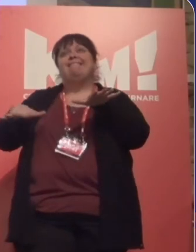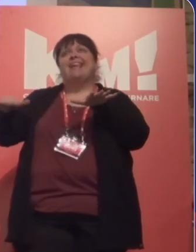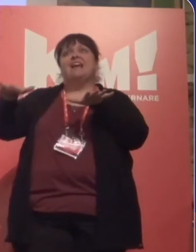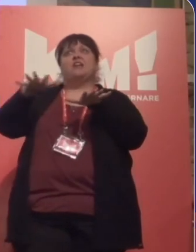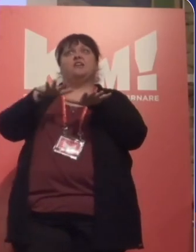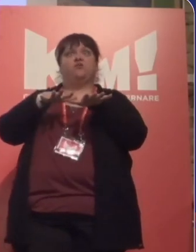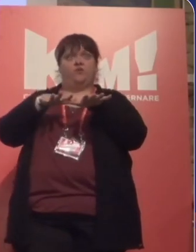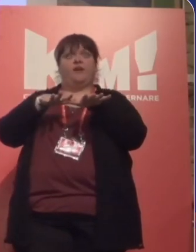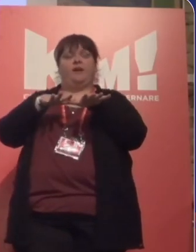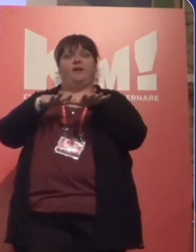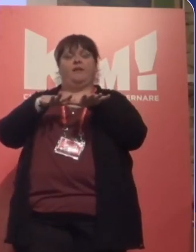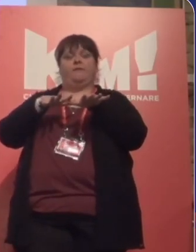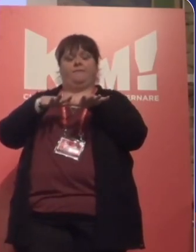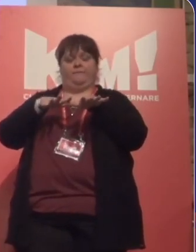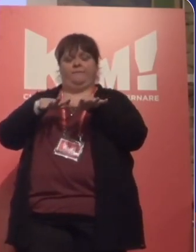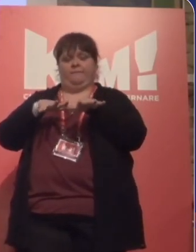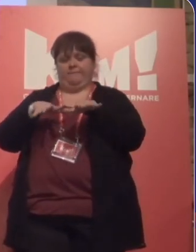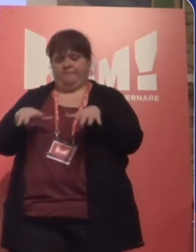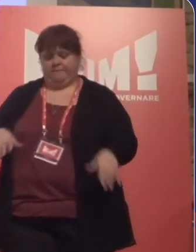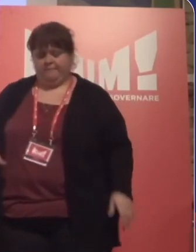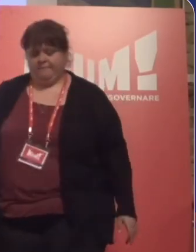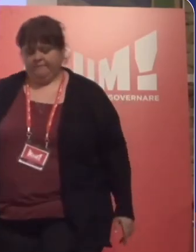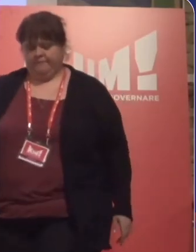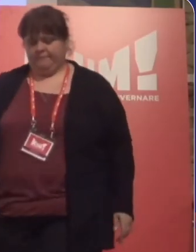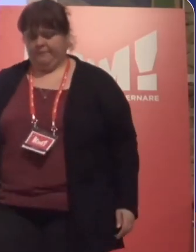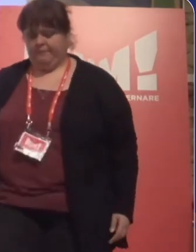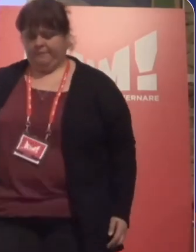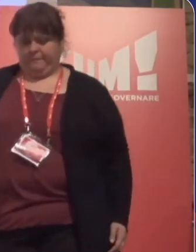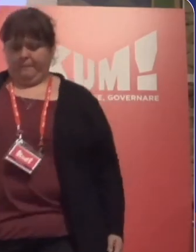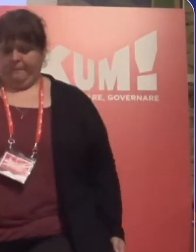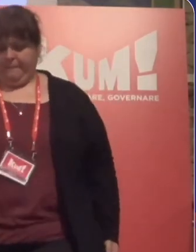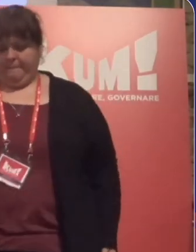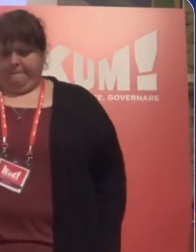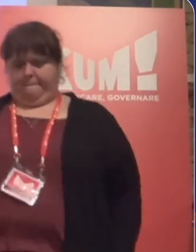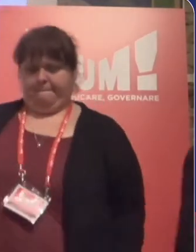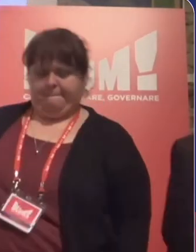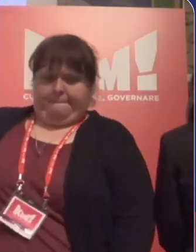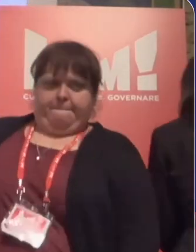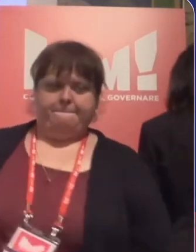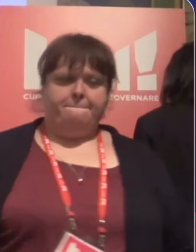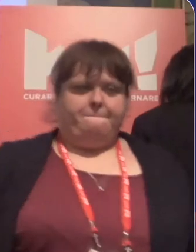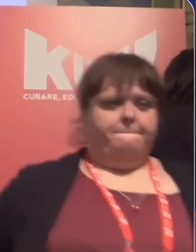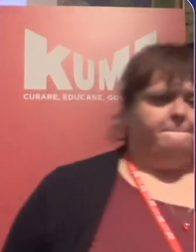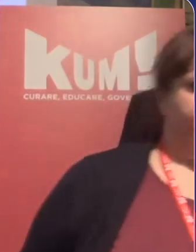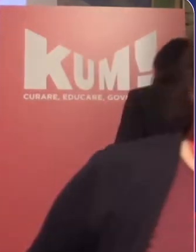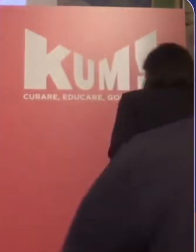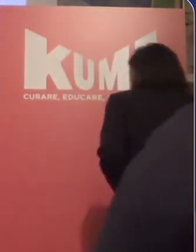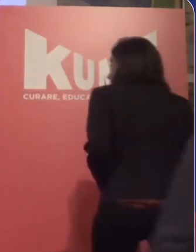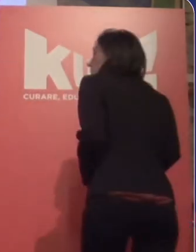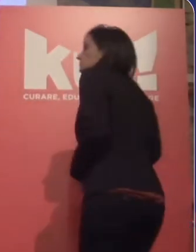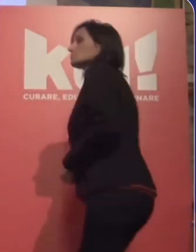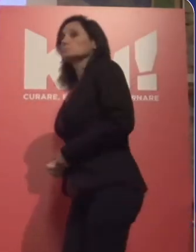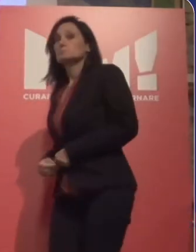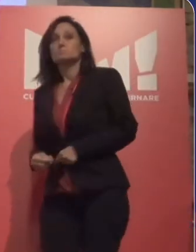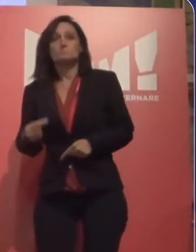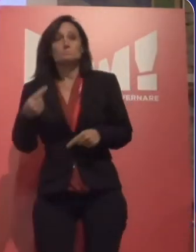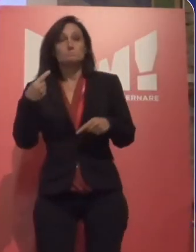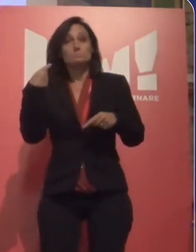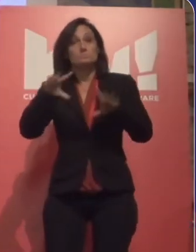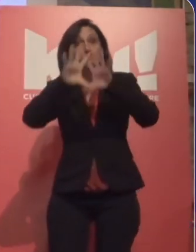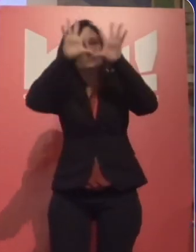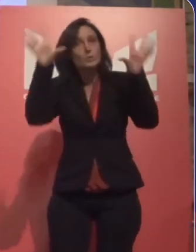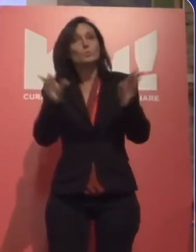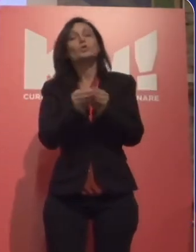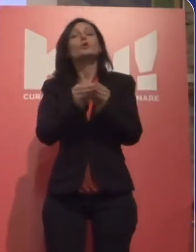scientifico e tutto questo io credo che si possa raccontare attraverso alcuni dati